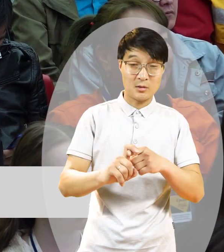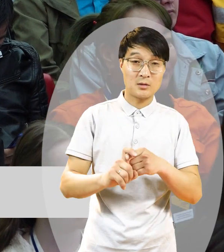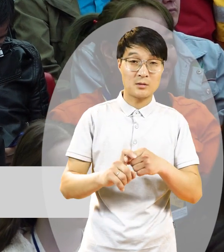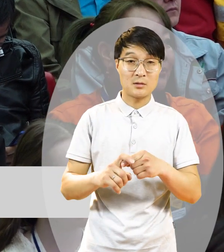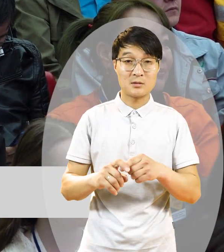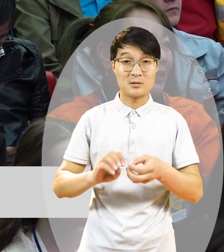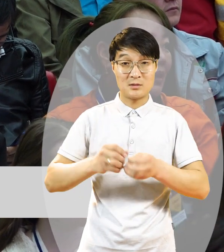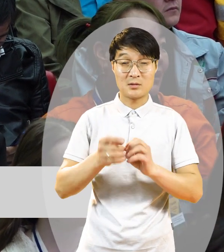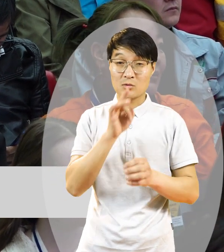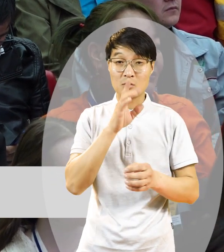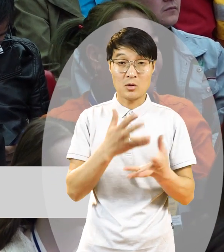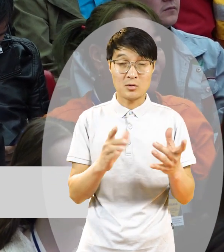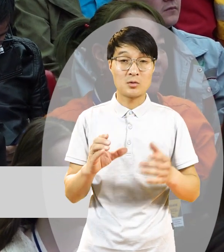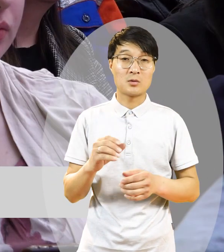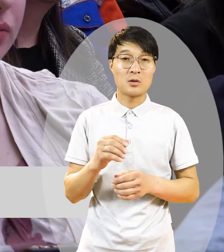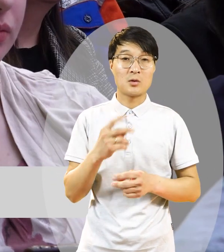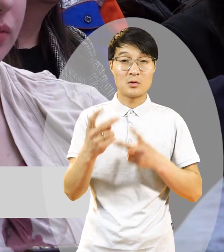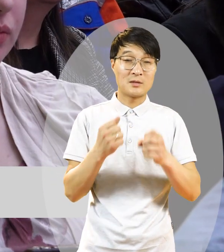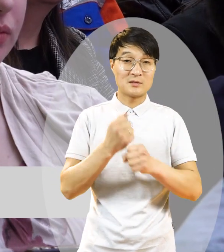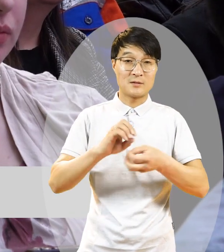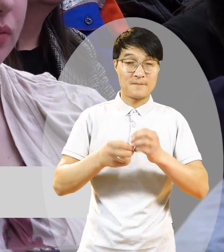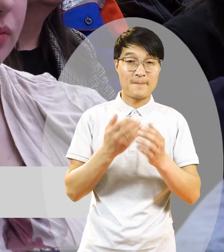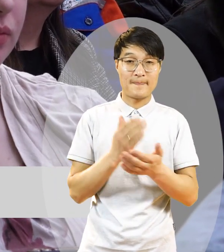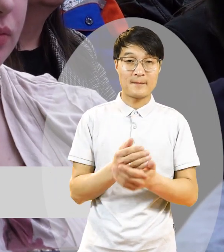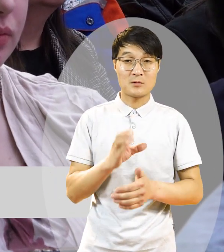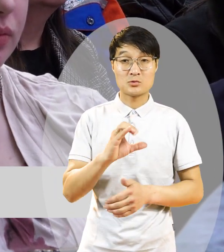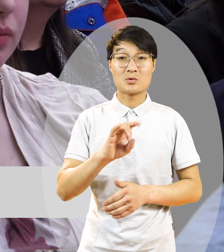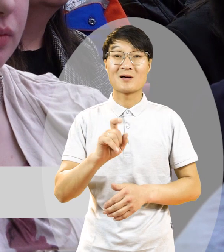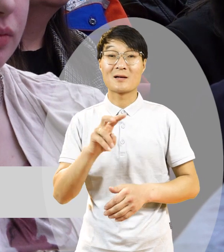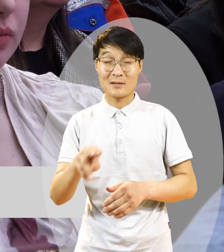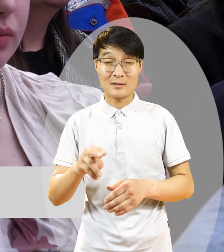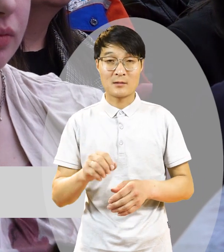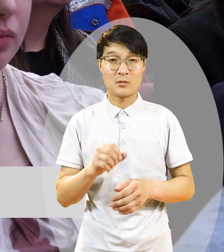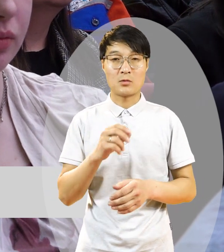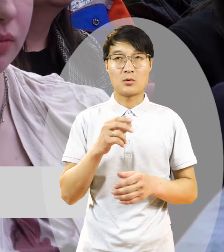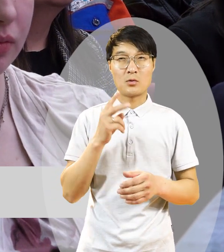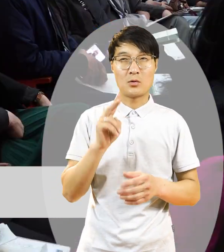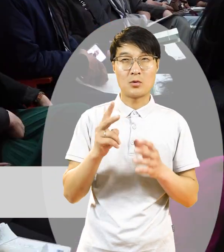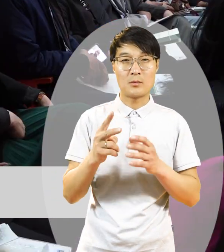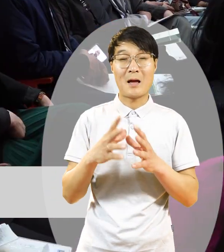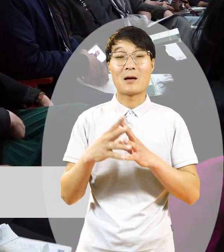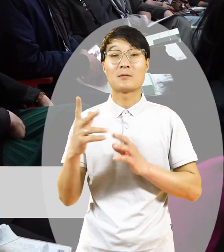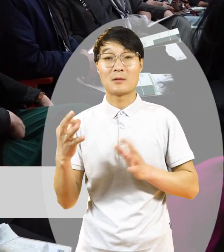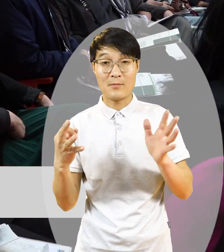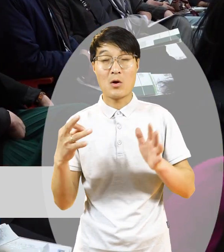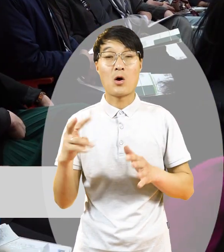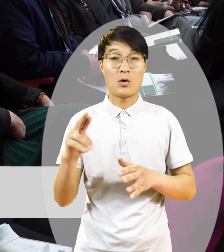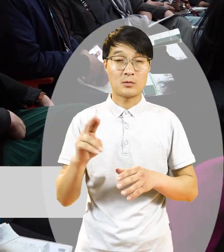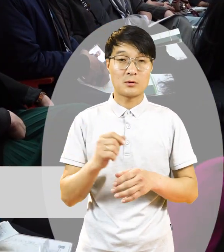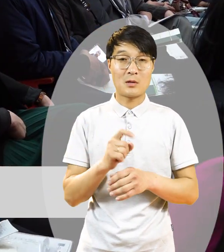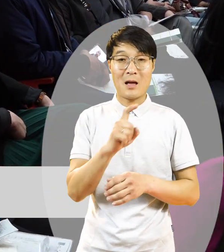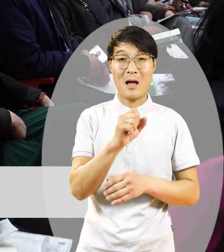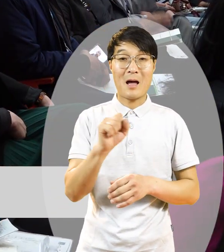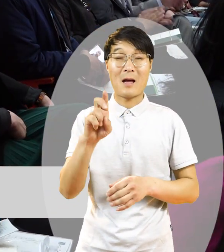За Дорнтой аймгийн политехникийн коллеж нь хөдөлмөрийн аюулгүй ажиллагааны сургалтын жишиг төвтэй болж 2018 онд хөдөлмөрийн эрүүл мэндийн аюулгүй байдлын удирдлагын